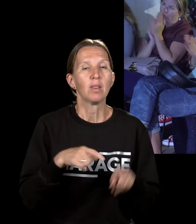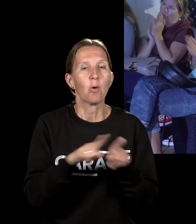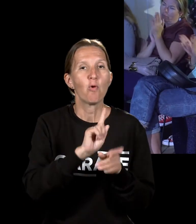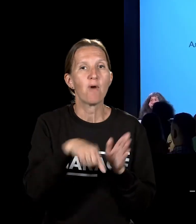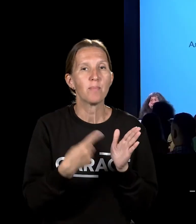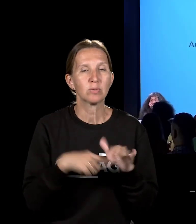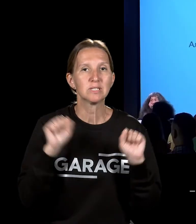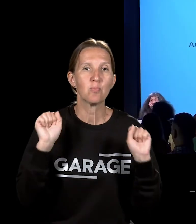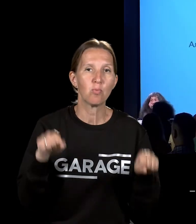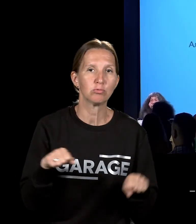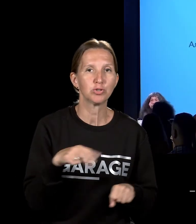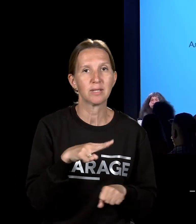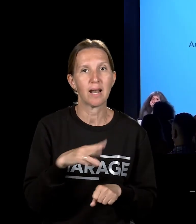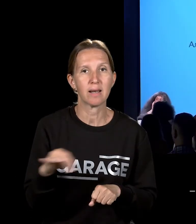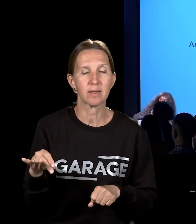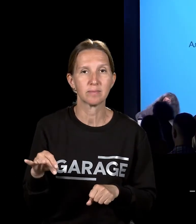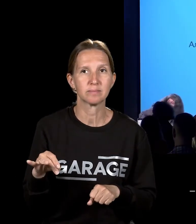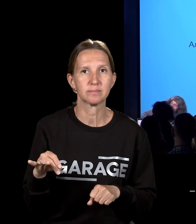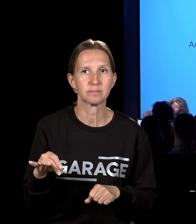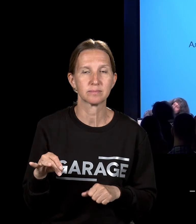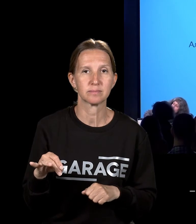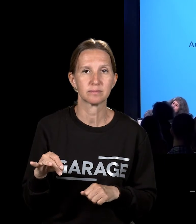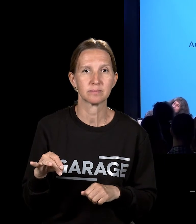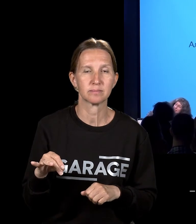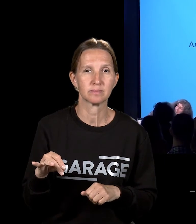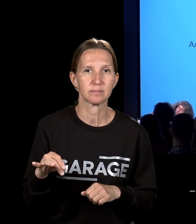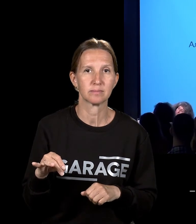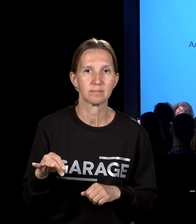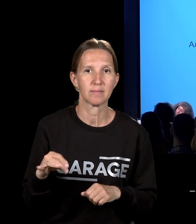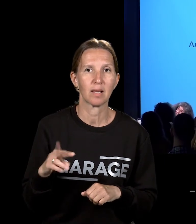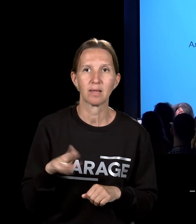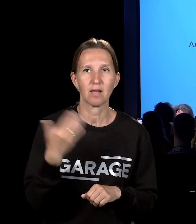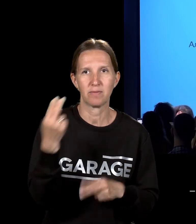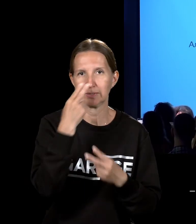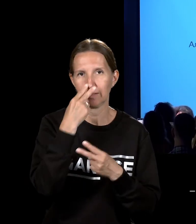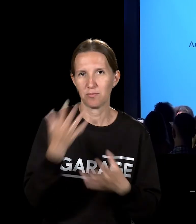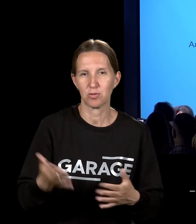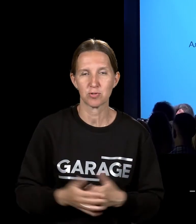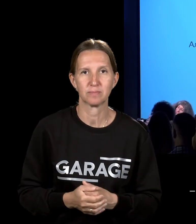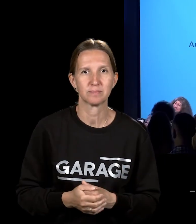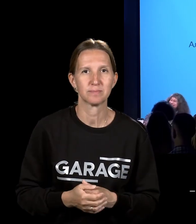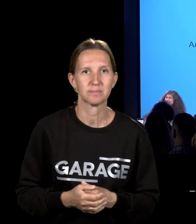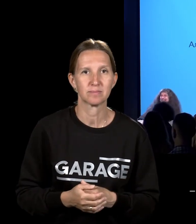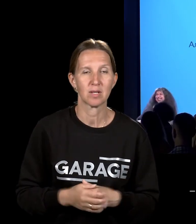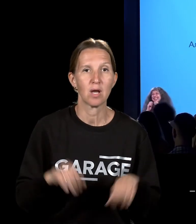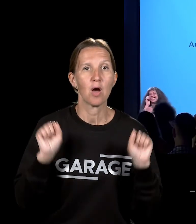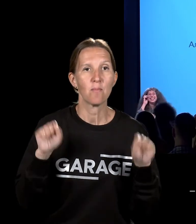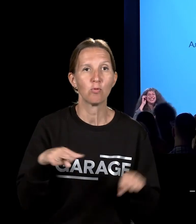АПЛОДИСМЕНТЫ А у меня такой вопрос. Может ли… Вот… Я вас не вижу.